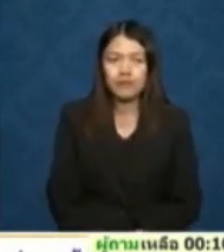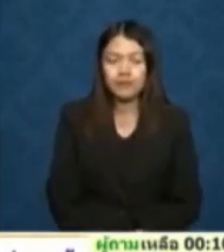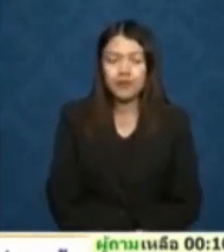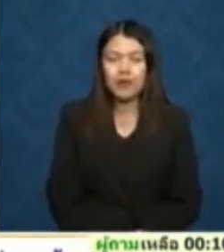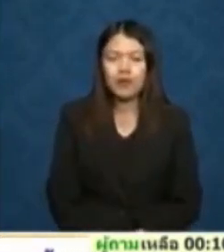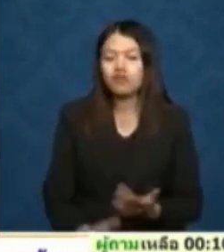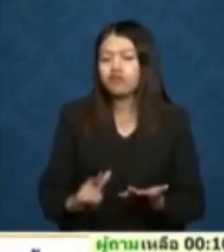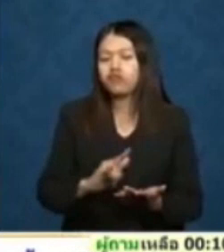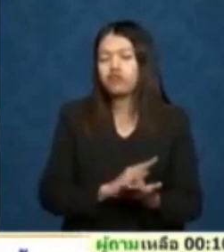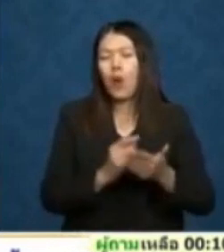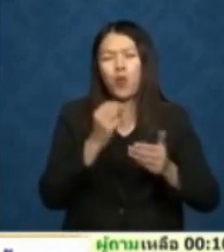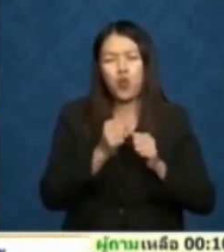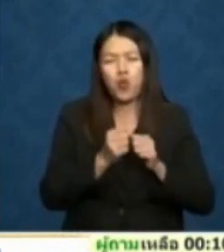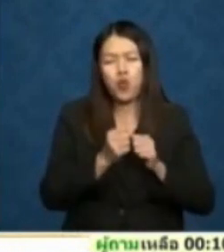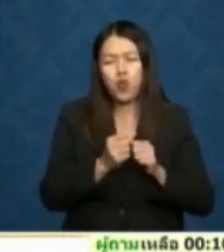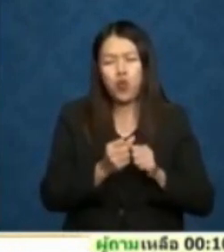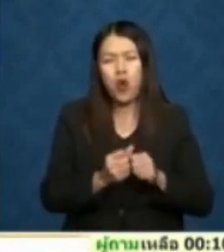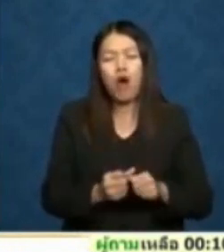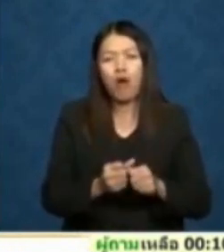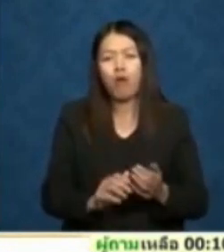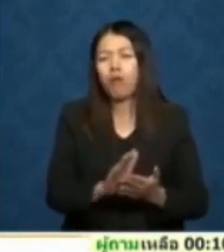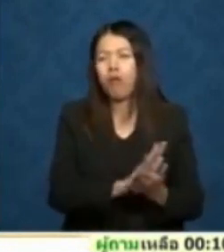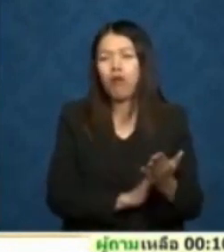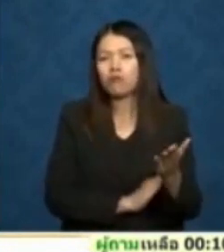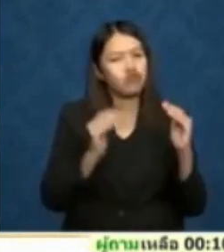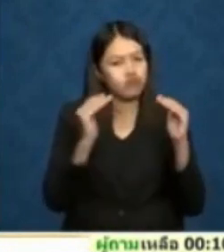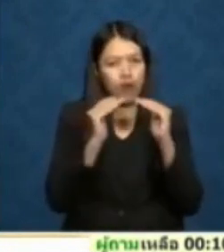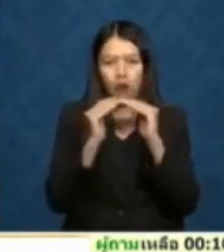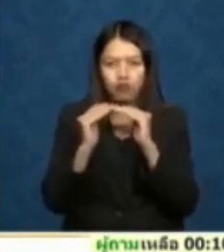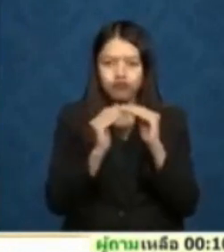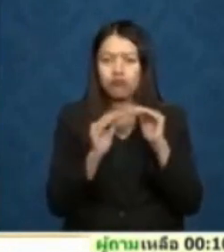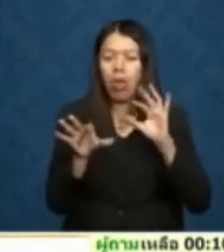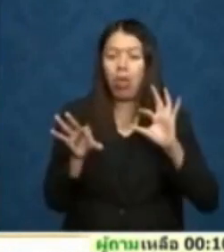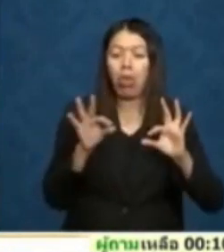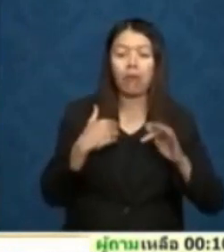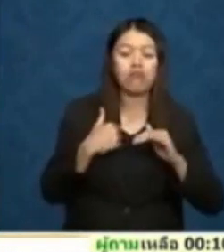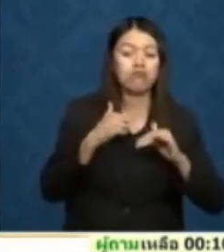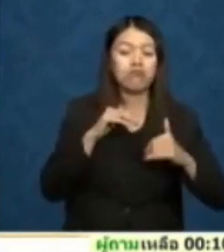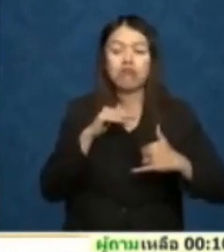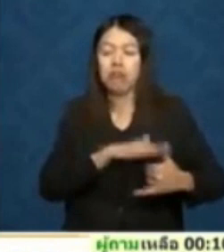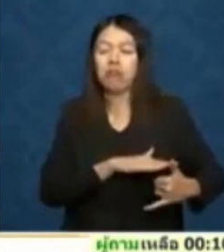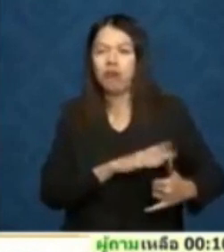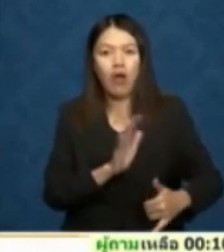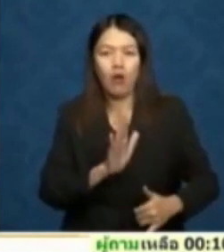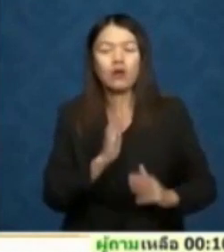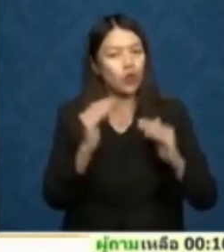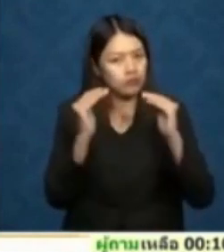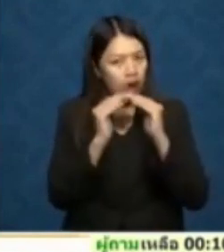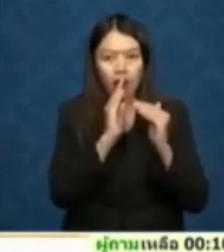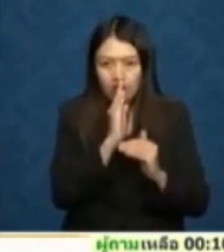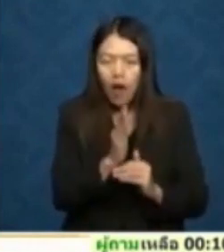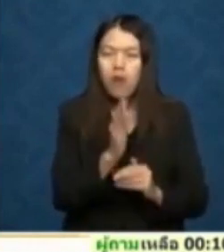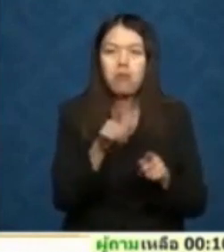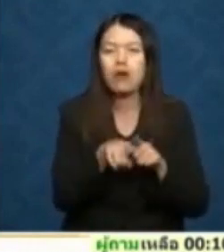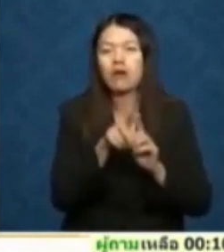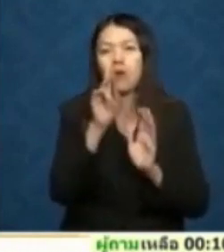ศเนี่ยต้องไม่เลือกปฏิบัติต้องเท่าเทียมกันการอำนวยความยุติธรรมก็เช่นกันต้องเป็นไปตามกฎ